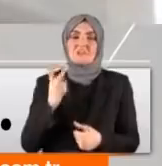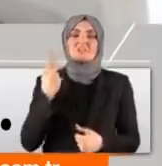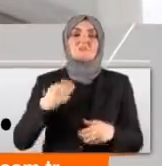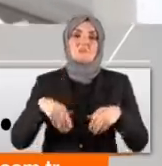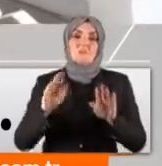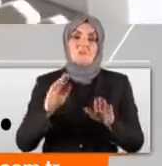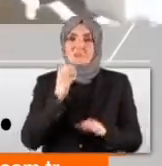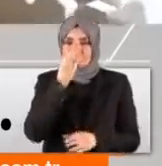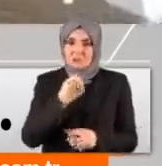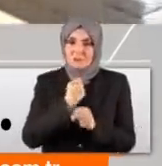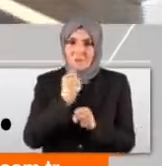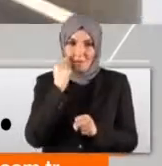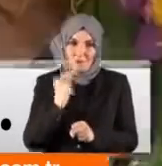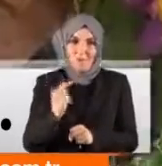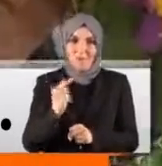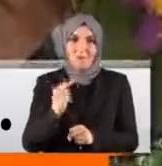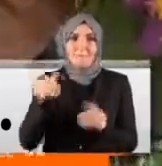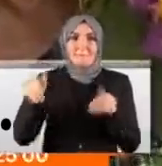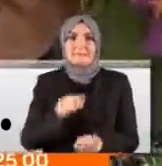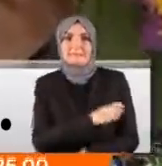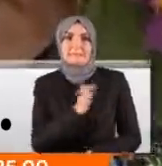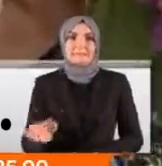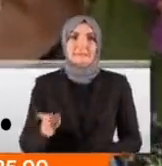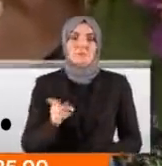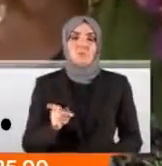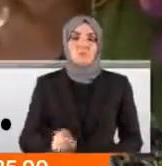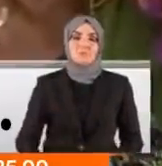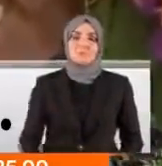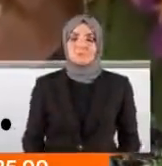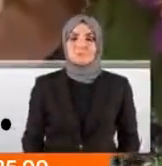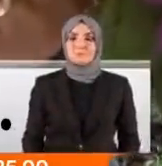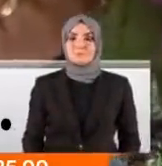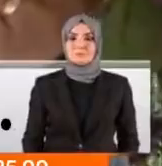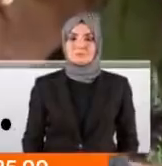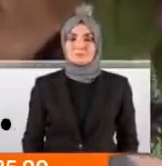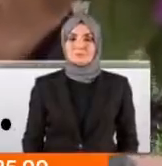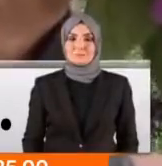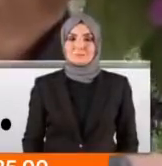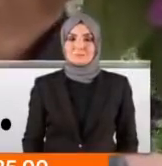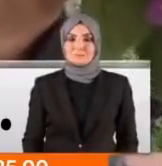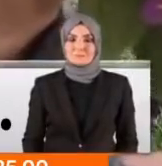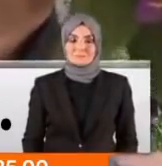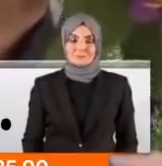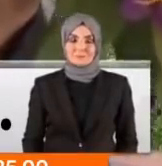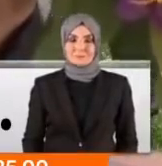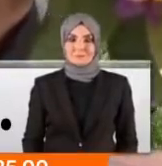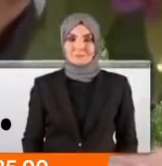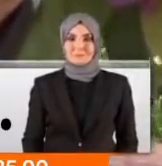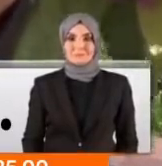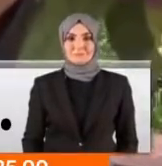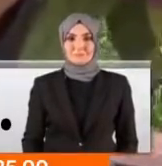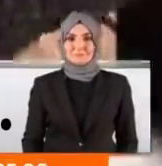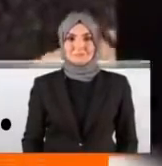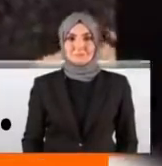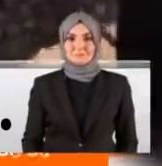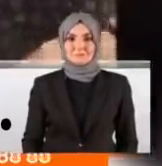soluğu evladının mezarı başında alıyor yıldır yok ama ben aynı var gibi burada gelip oturup yavruların Anneler